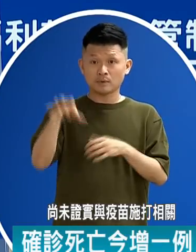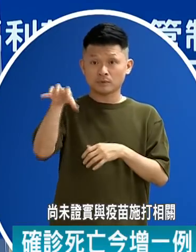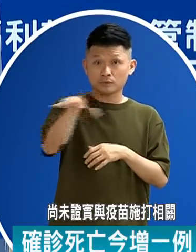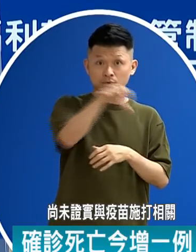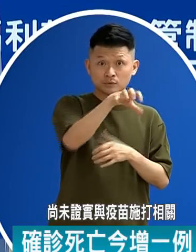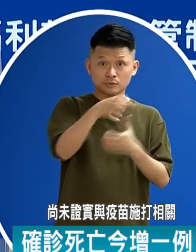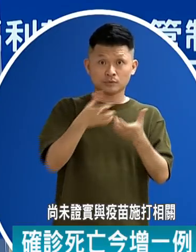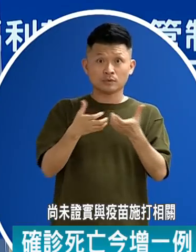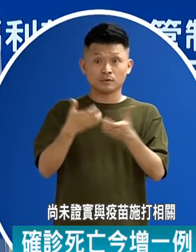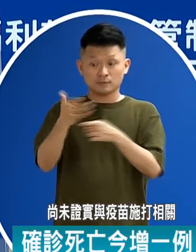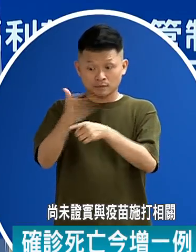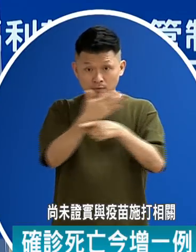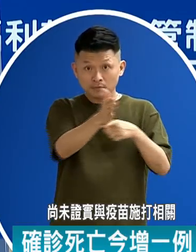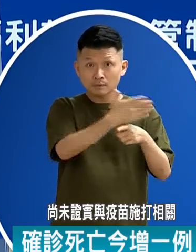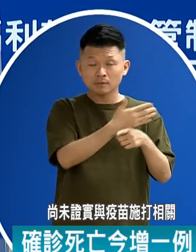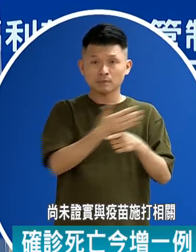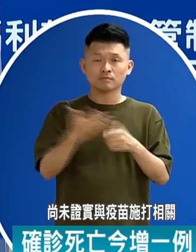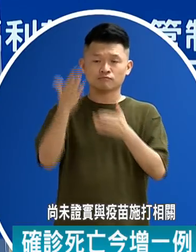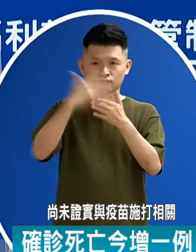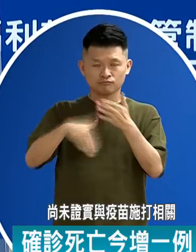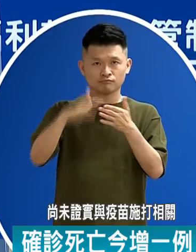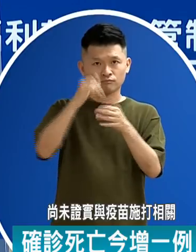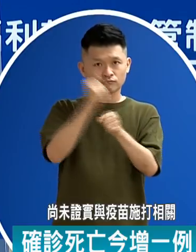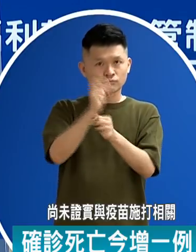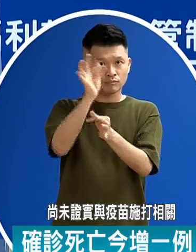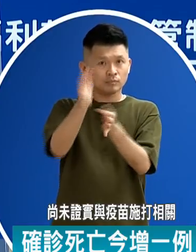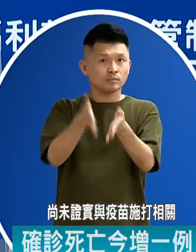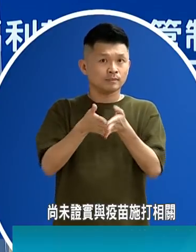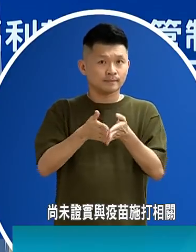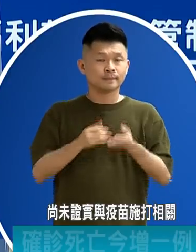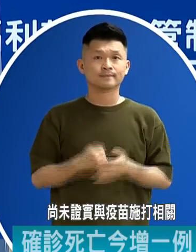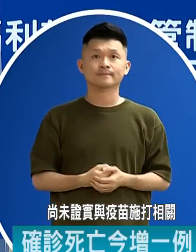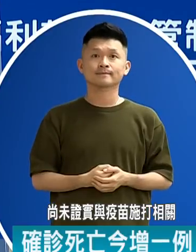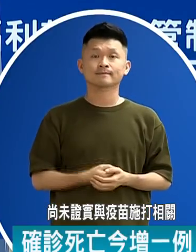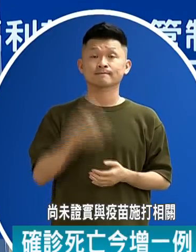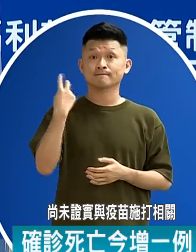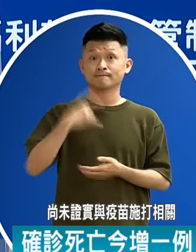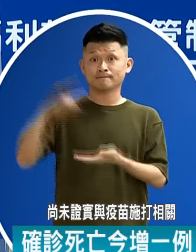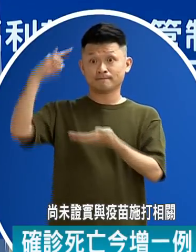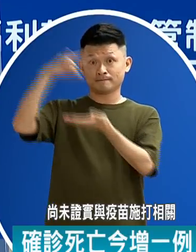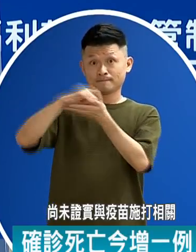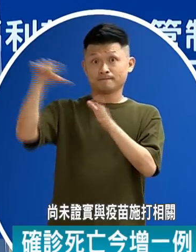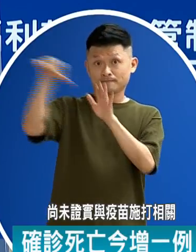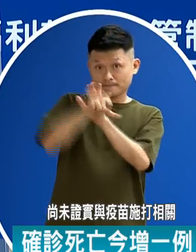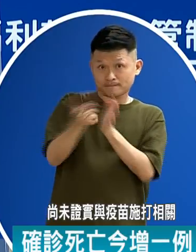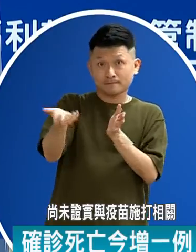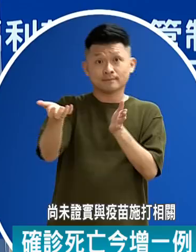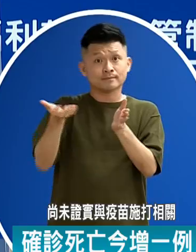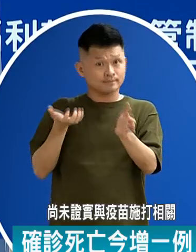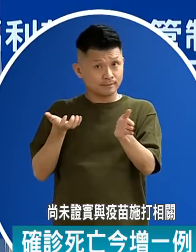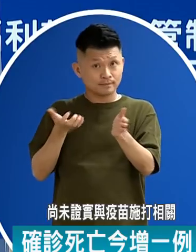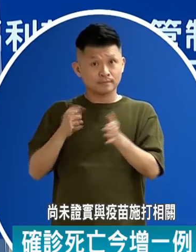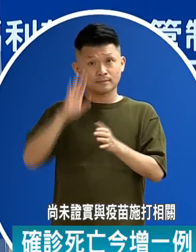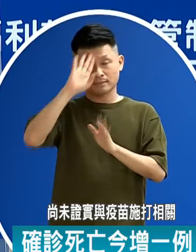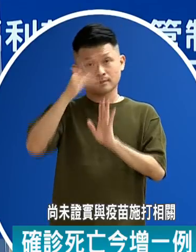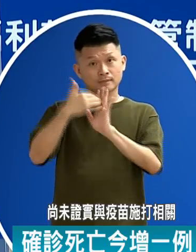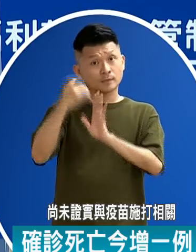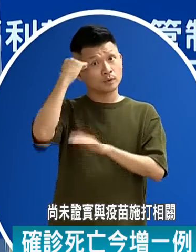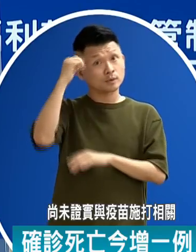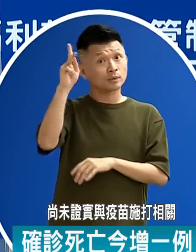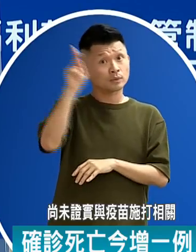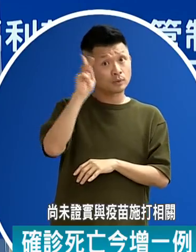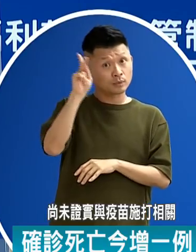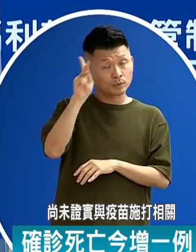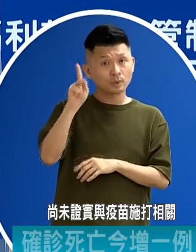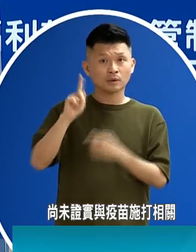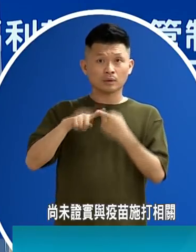流，那各校都要做好。我们尤其要求就是说，在入境前一定要相关的防疫旅馆或者需